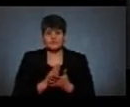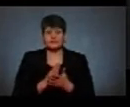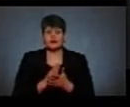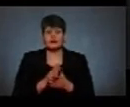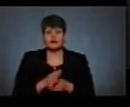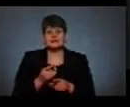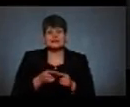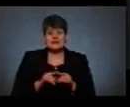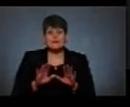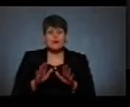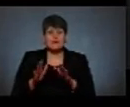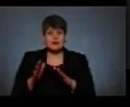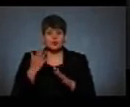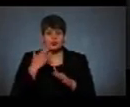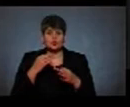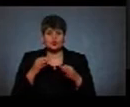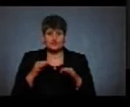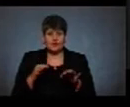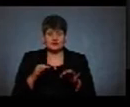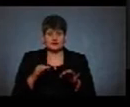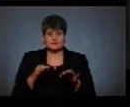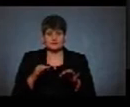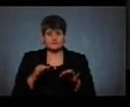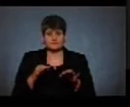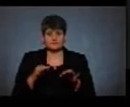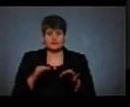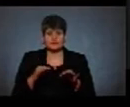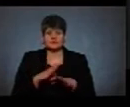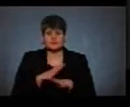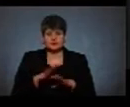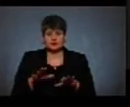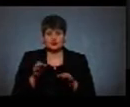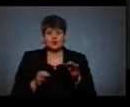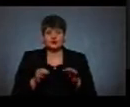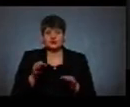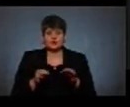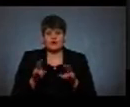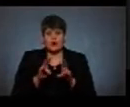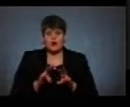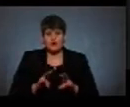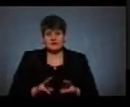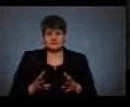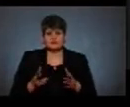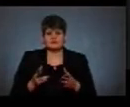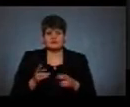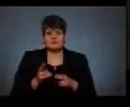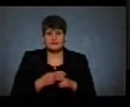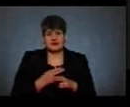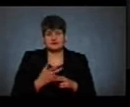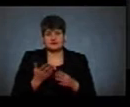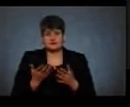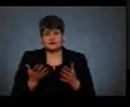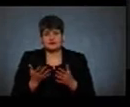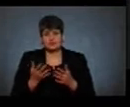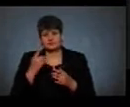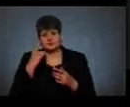тим моментом, який дозволить обійтися без судових якихось розглядів, без якихось суб'єктивних позицій